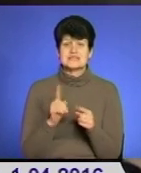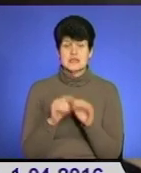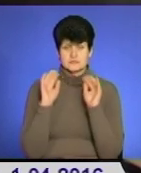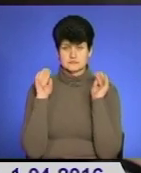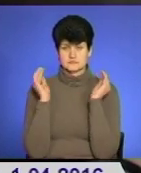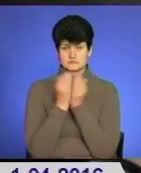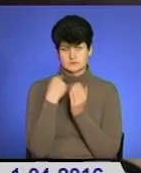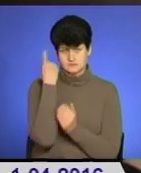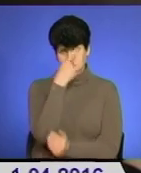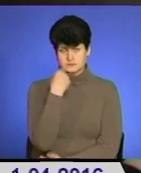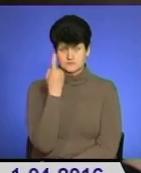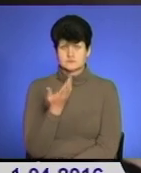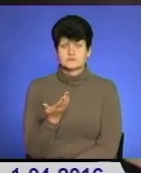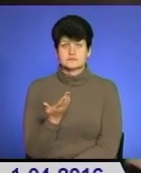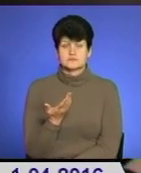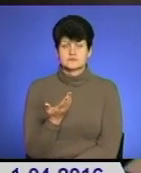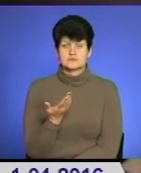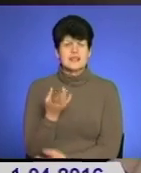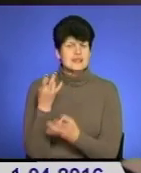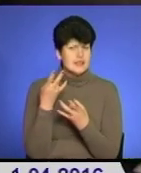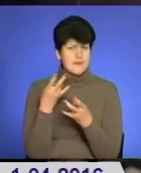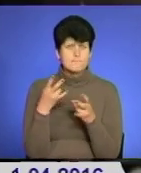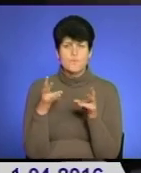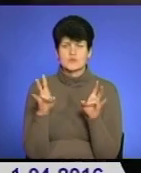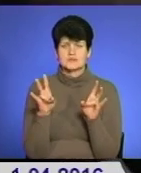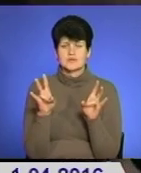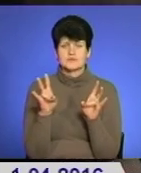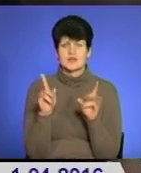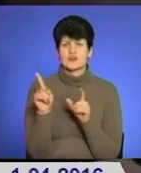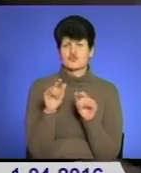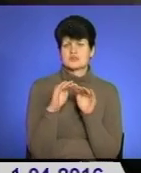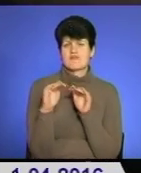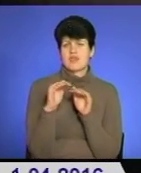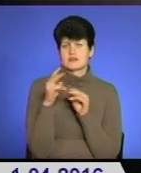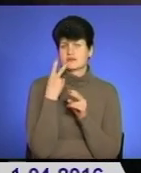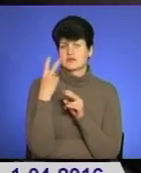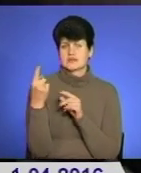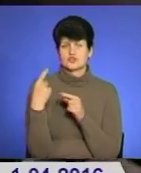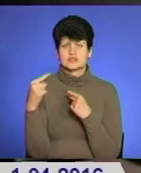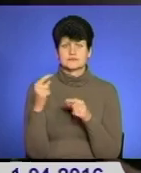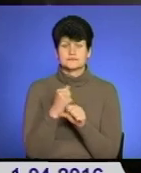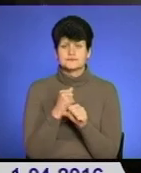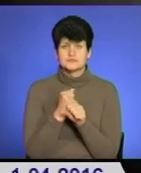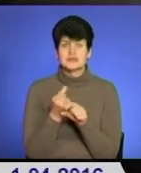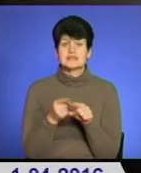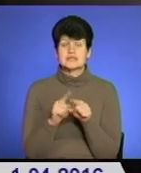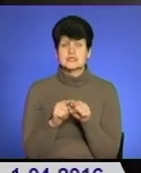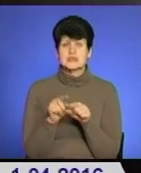аутентично насправді. Не потрібно на щось рівнятись, щоб щось інше творити, бо це тоді